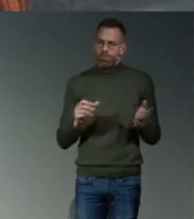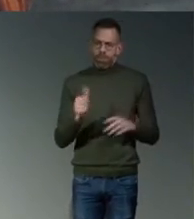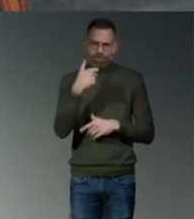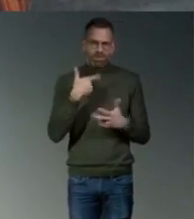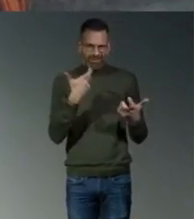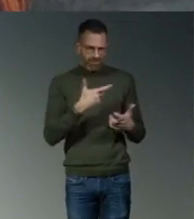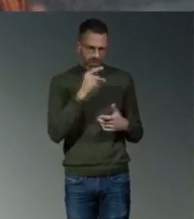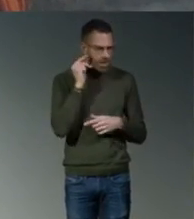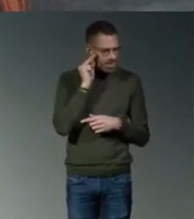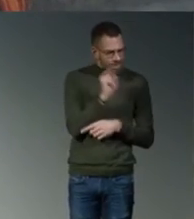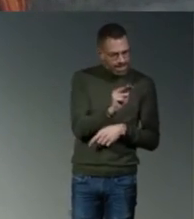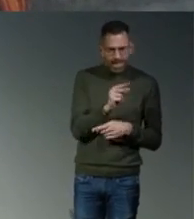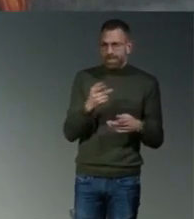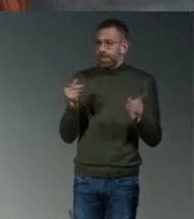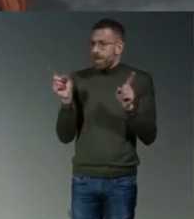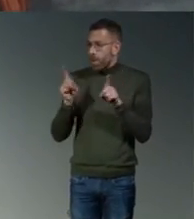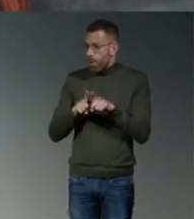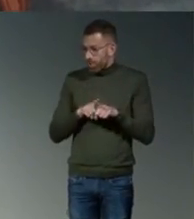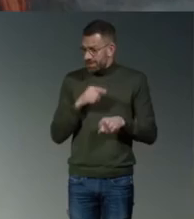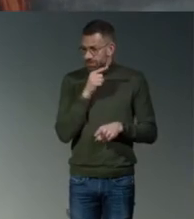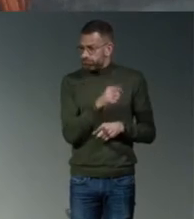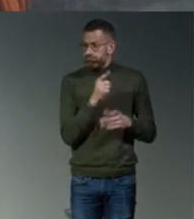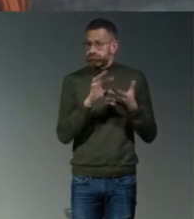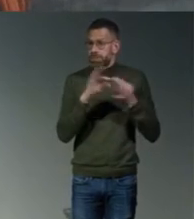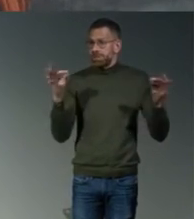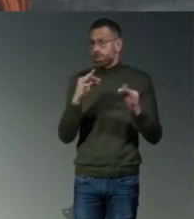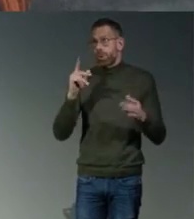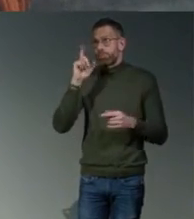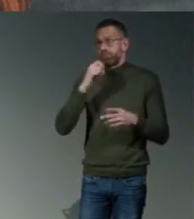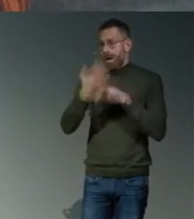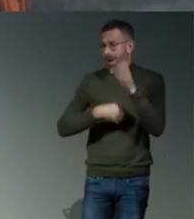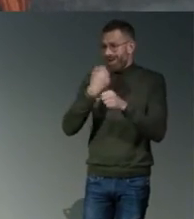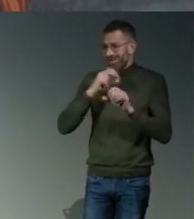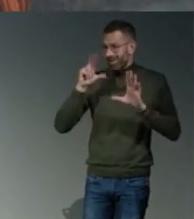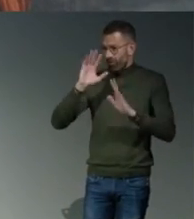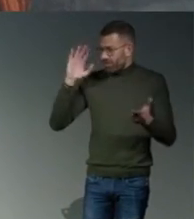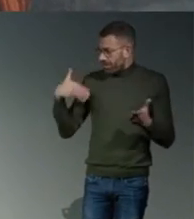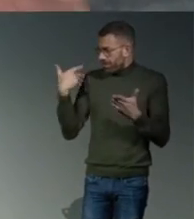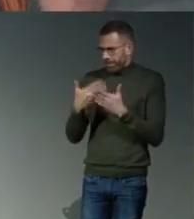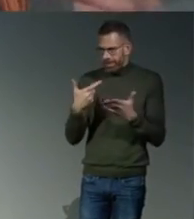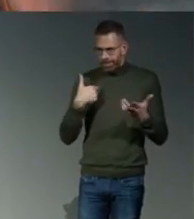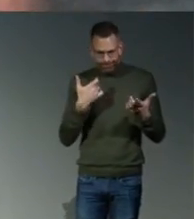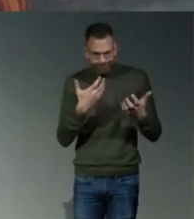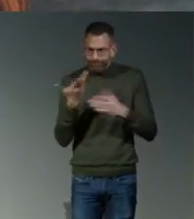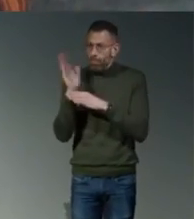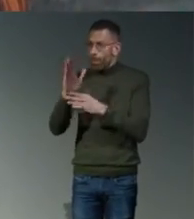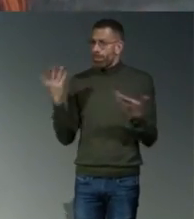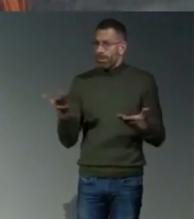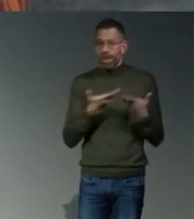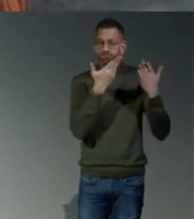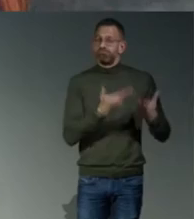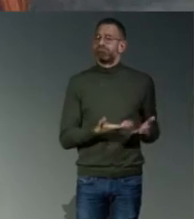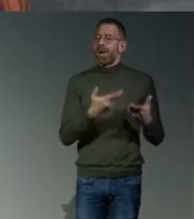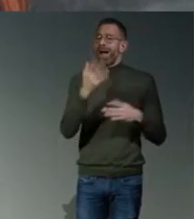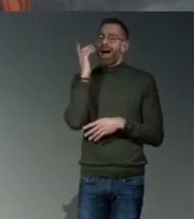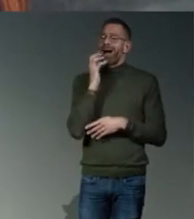puis, retracer un peu ces histoires qui sont arrivées depuis les années 80 pour montrer comment, justement, on était passé de ces adolescents enfermés chez